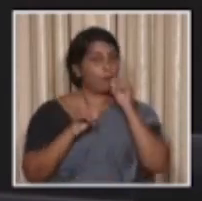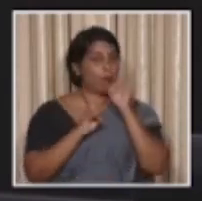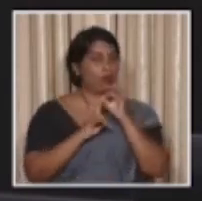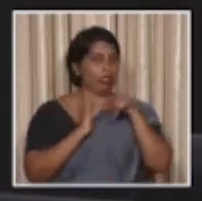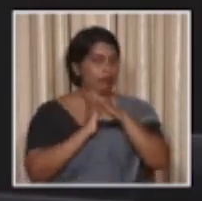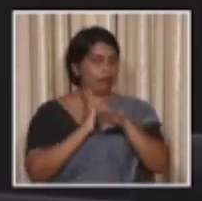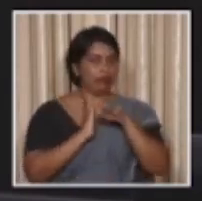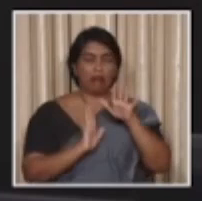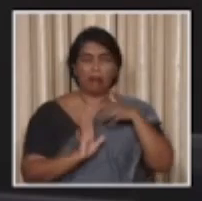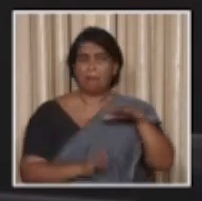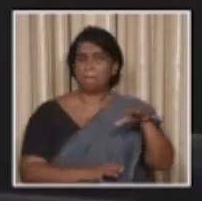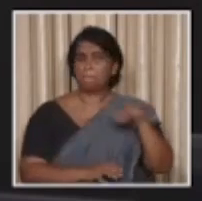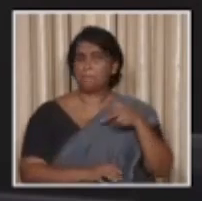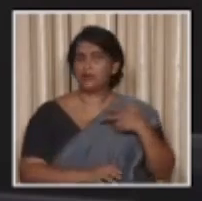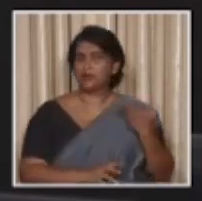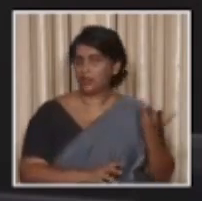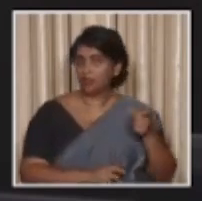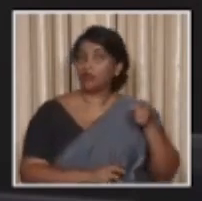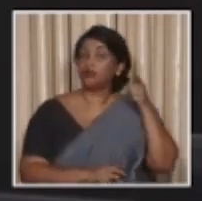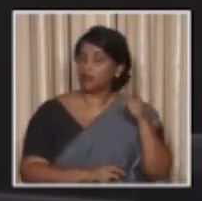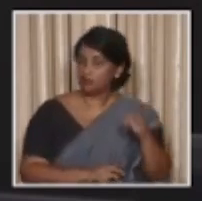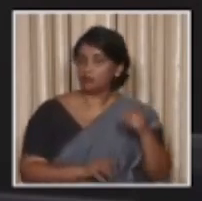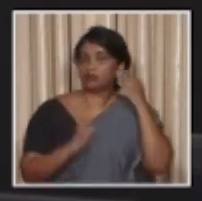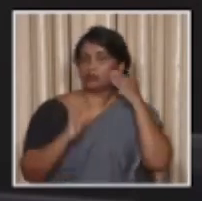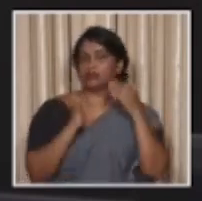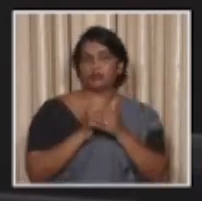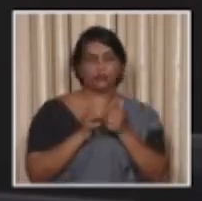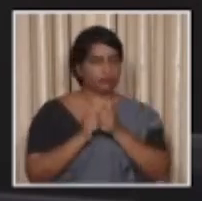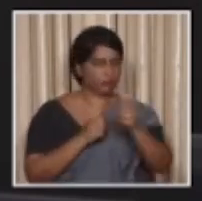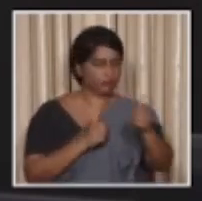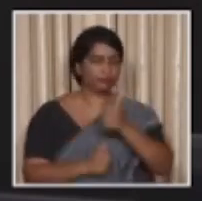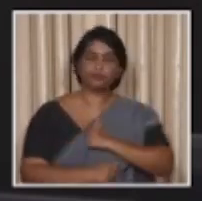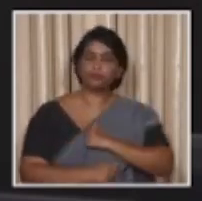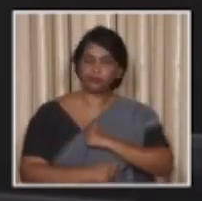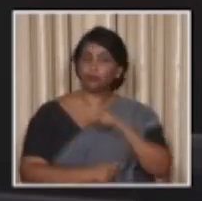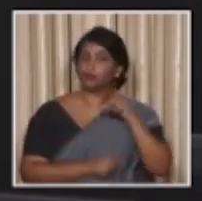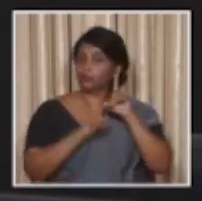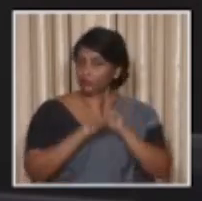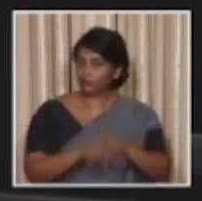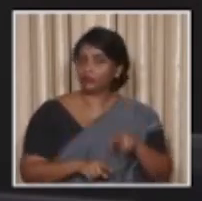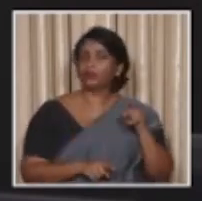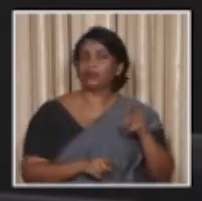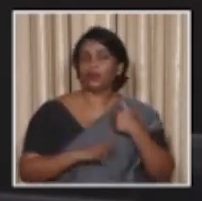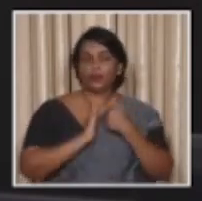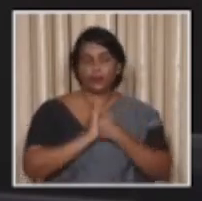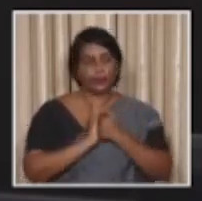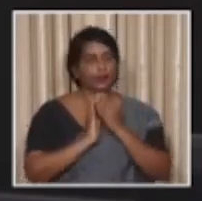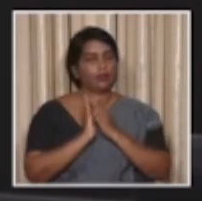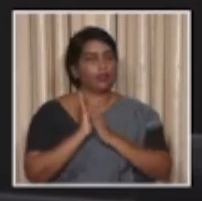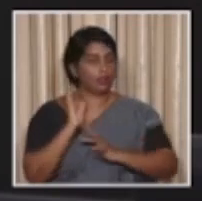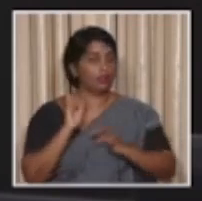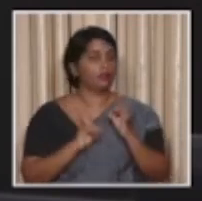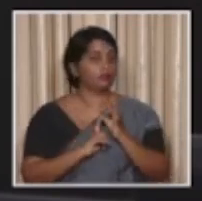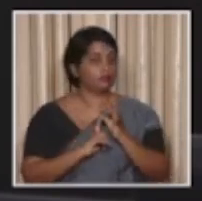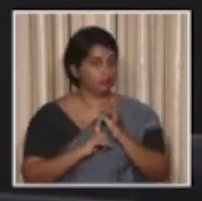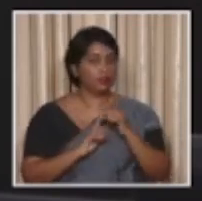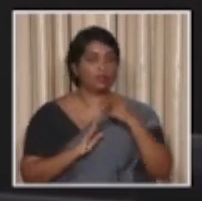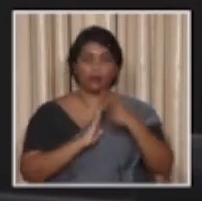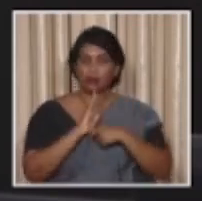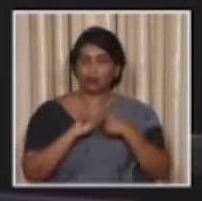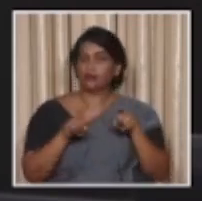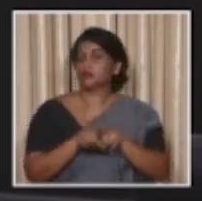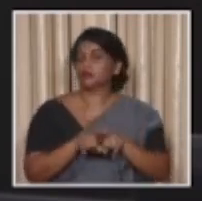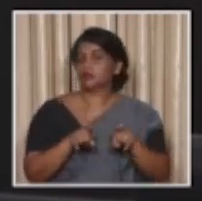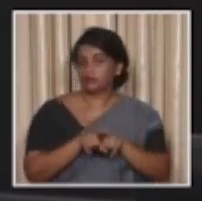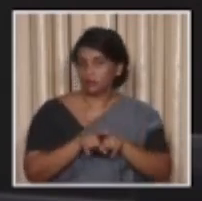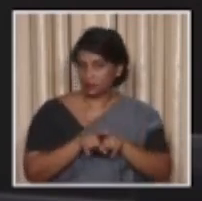නැහැ. මේ කාරණාව පිළිබඳව අපි අවධානය යොමු කරන්න කැමැති. ඒ වගේම මුලාසනාරූඪ ගරු මන්ත්‍රීතුමනි, රටක් හැටියට